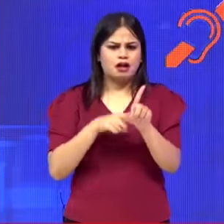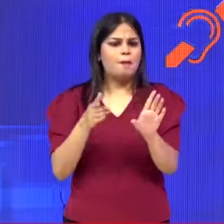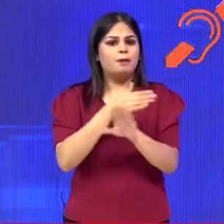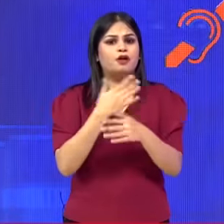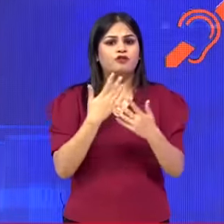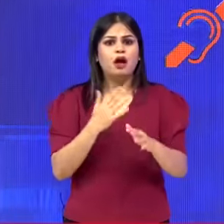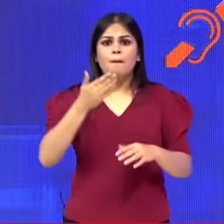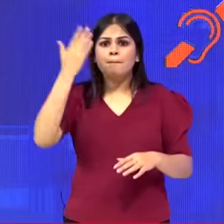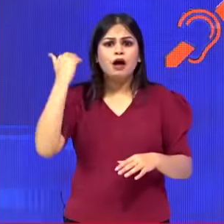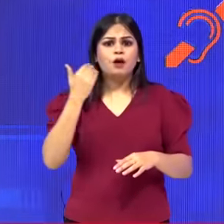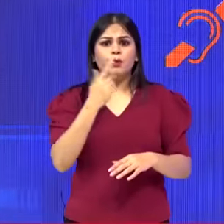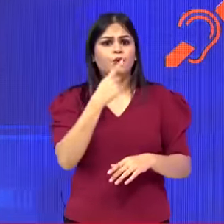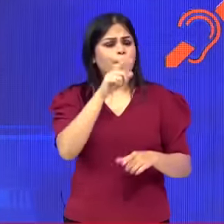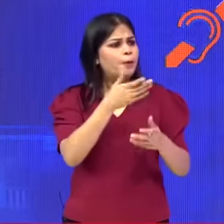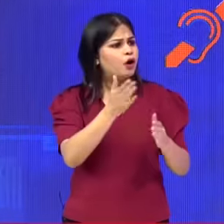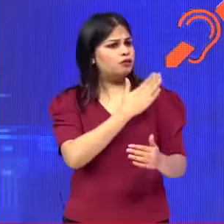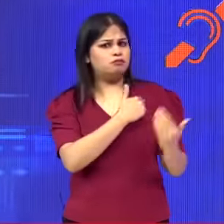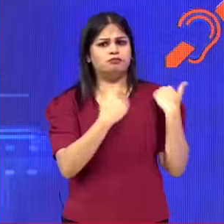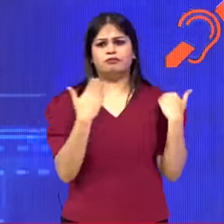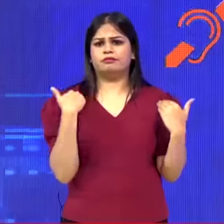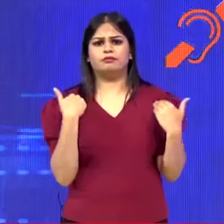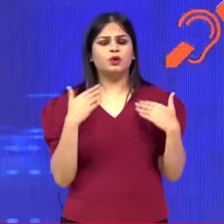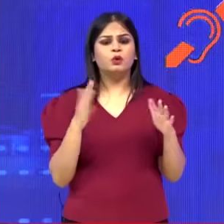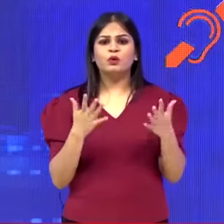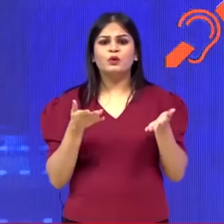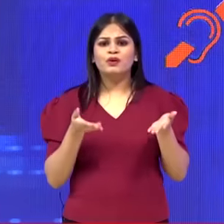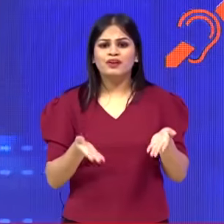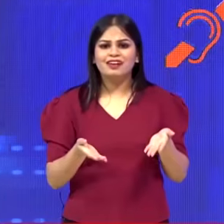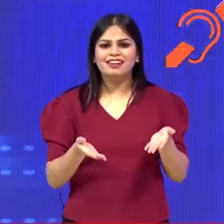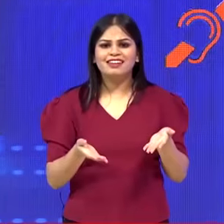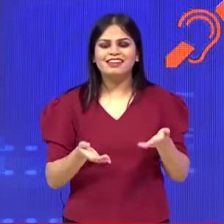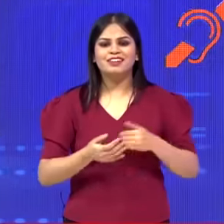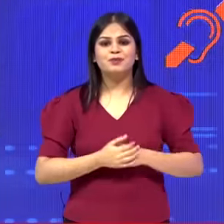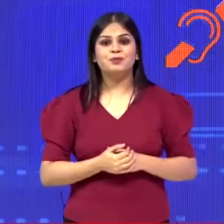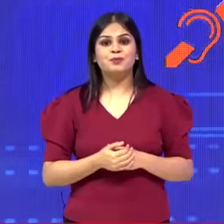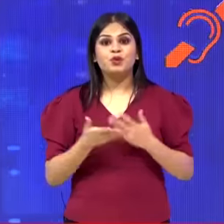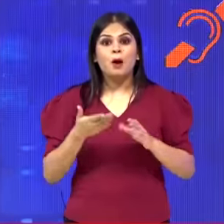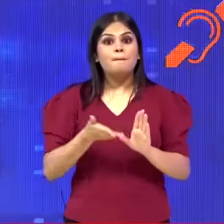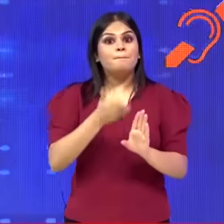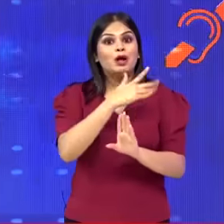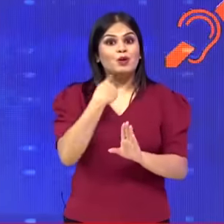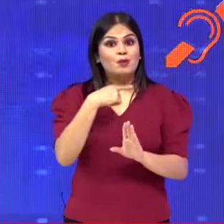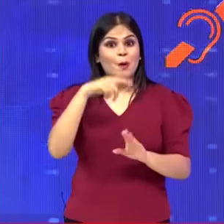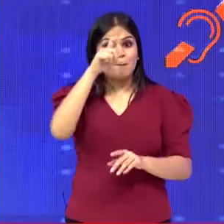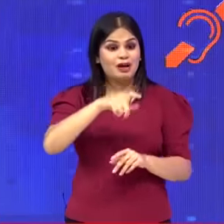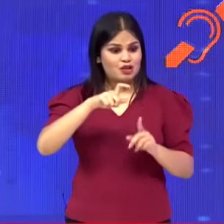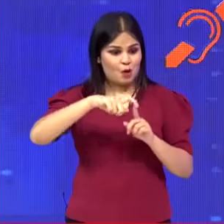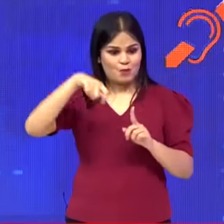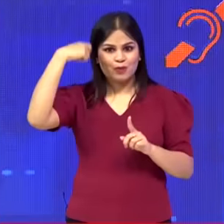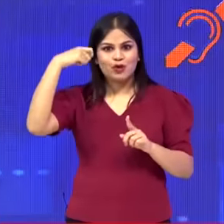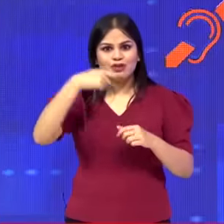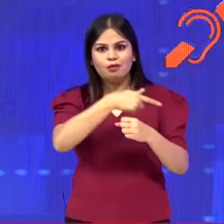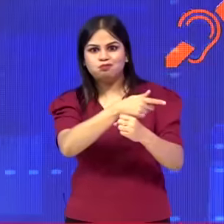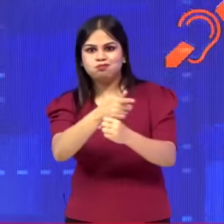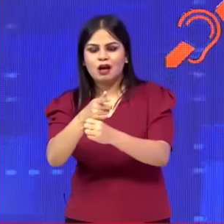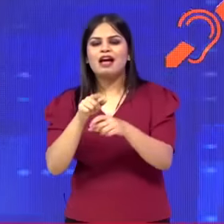मुझे तो कोई टच ही नहीं करता था. तो इसलिए जो जो मेरे जो पहले के प्रोड्यूसर्स हैं जैसे कि बबी कैंट